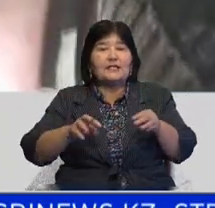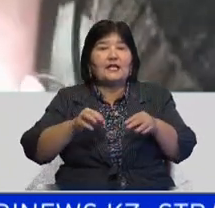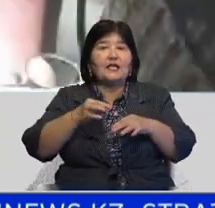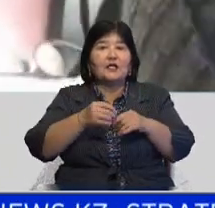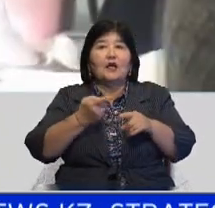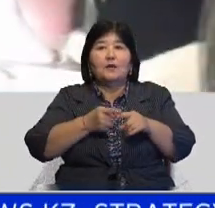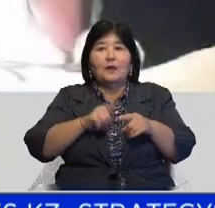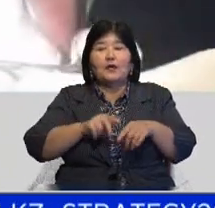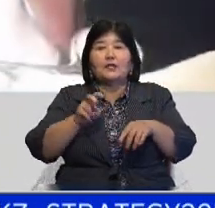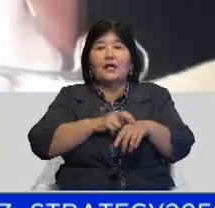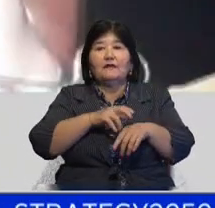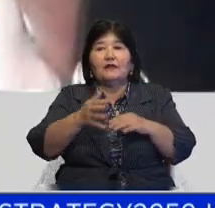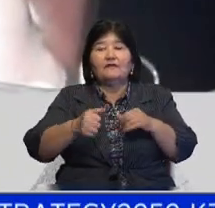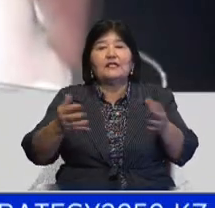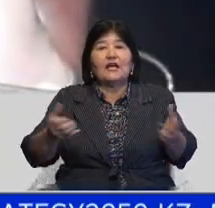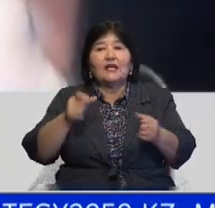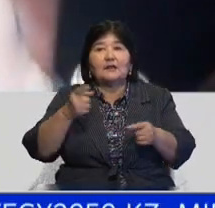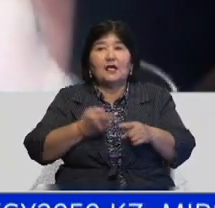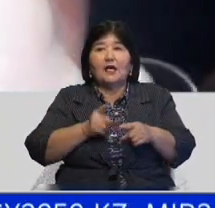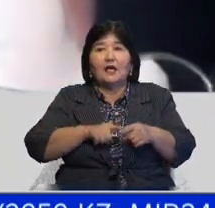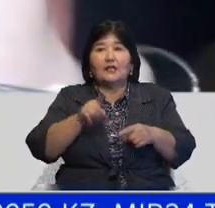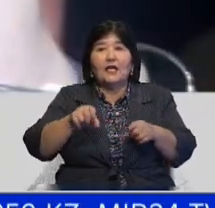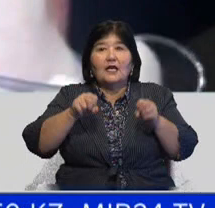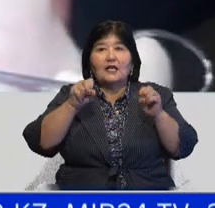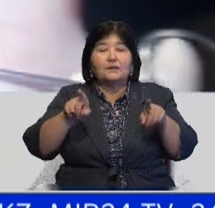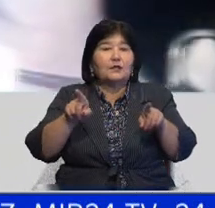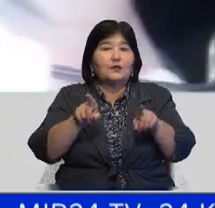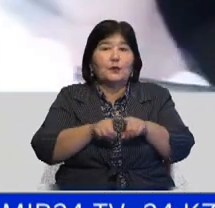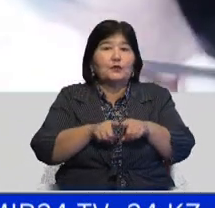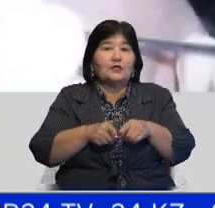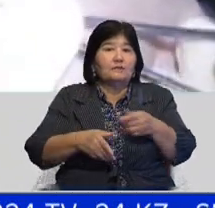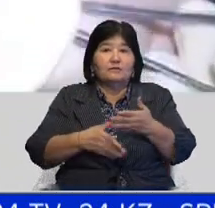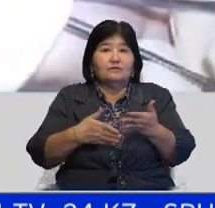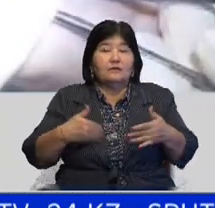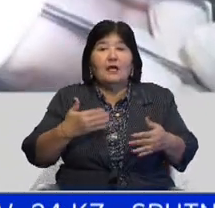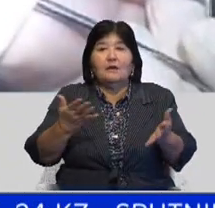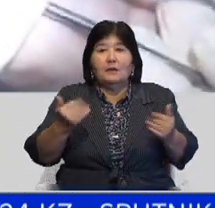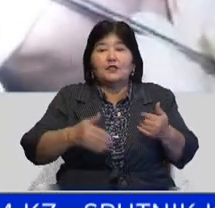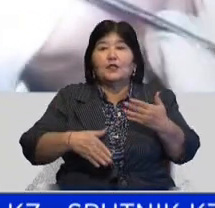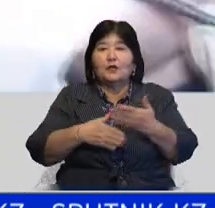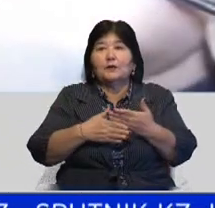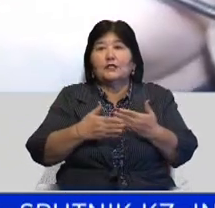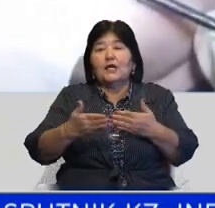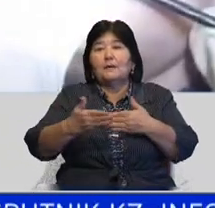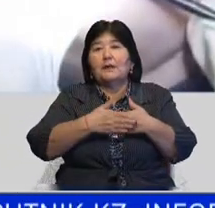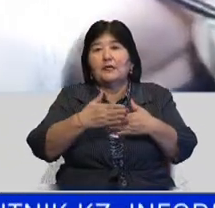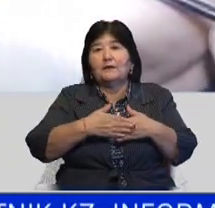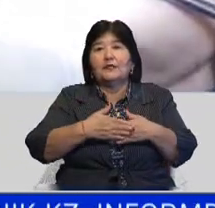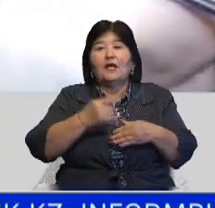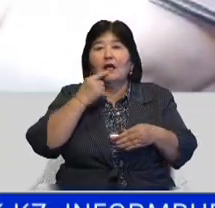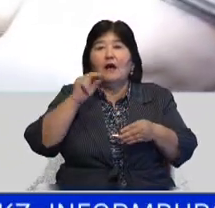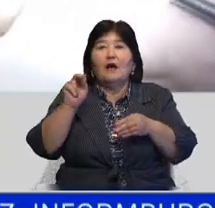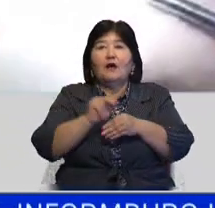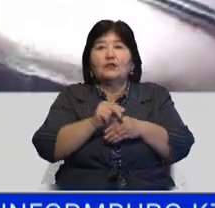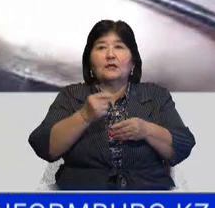инструменты. Поэтому медики вызвали спасателя, однако их средства тоже не подошли. Пришлось звать на помощь ближайшего стоматолога